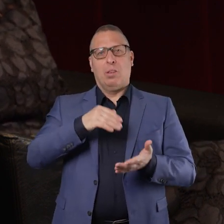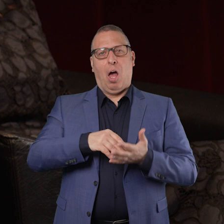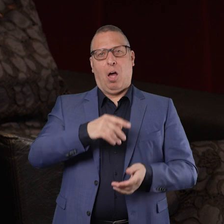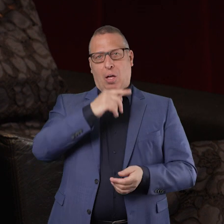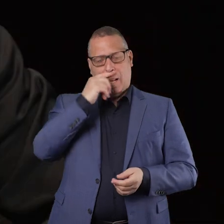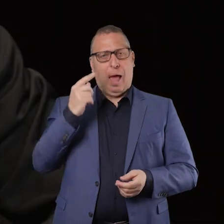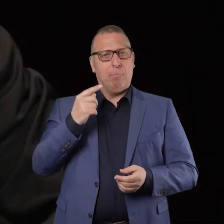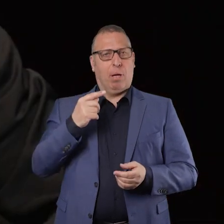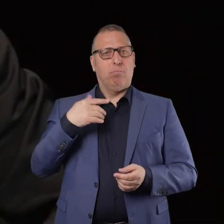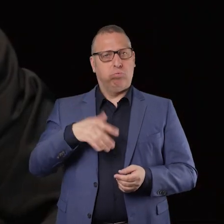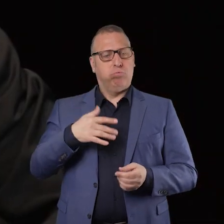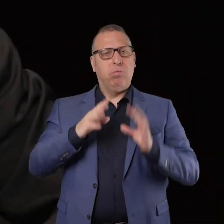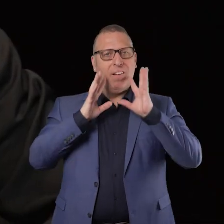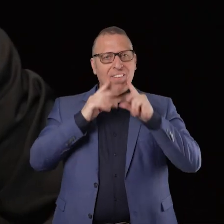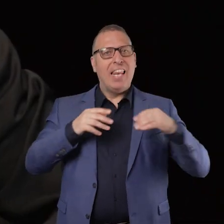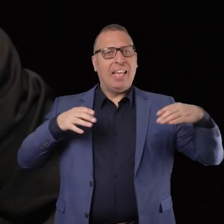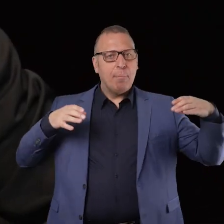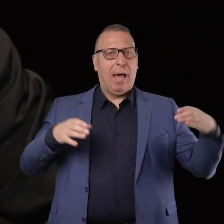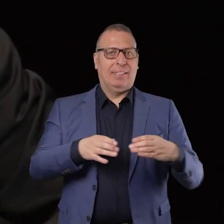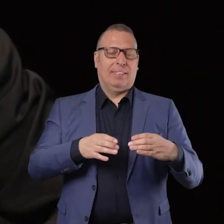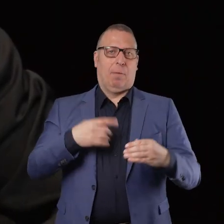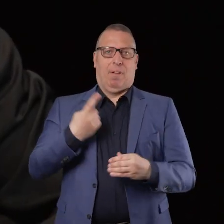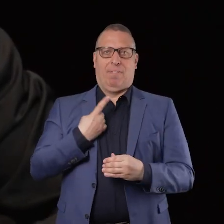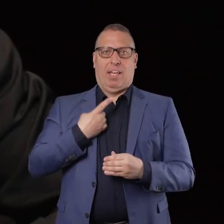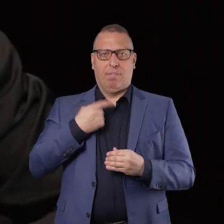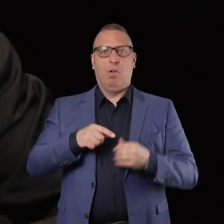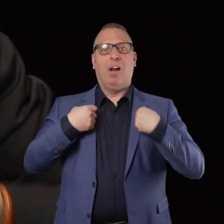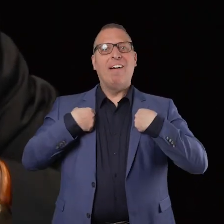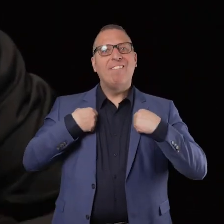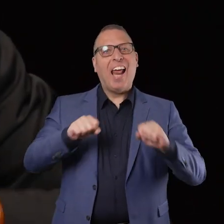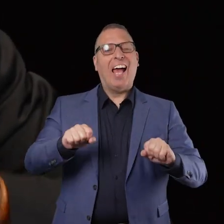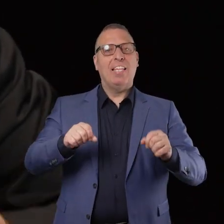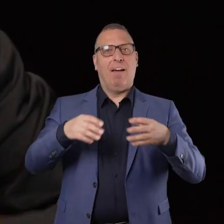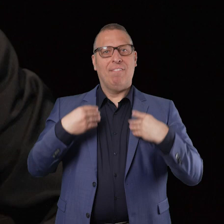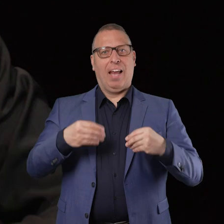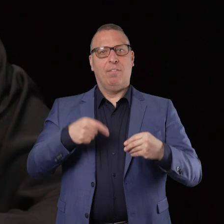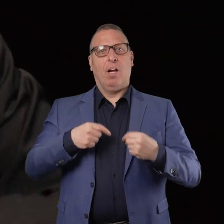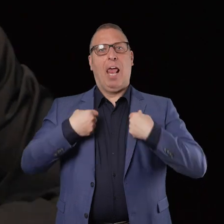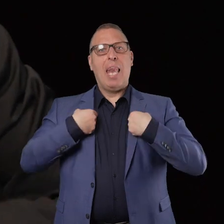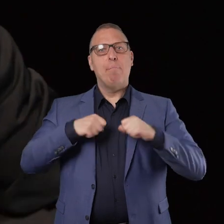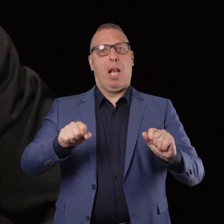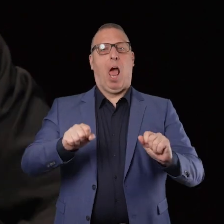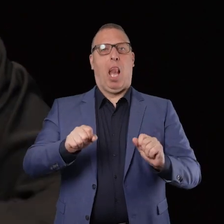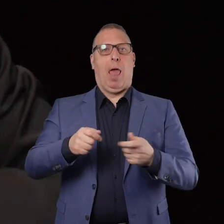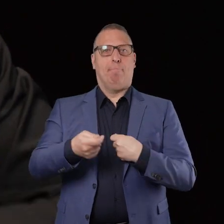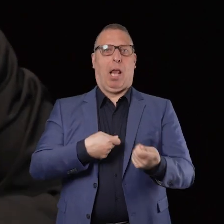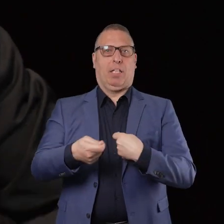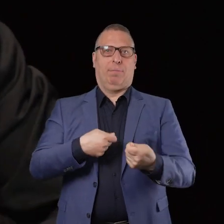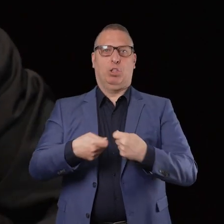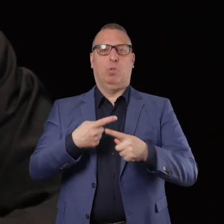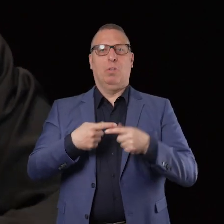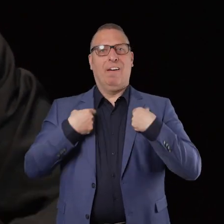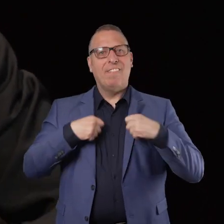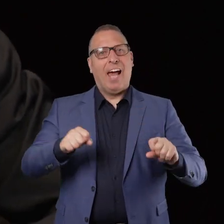haben wir, glaube ich, da eine grosse Gemeinsamkeit, dass wir für unsere freie Werte, für eine liberale Marktwirtschaft und